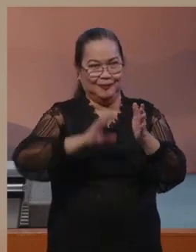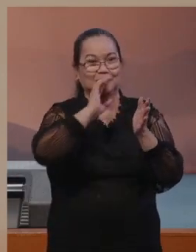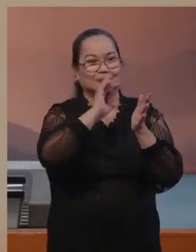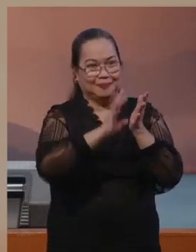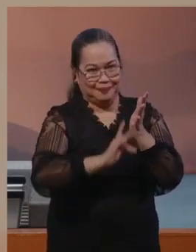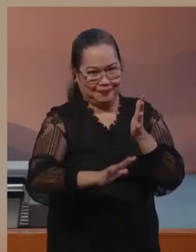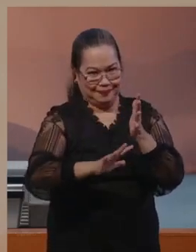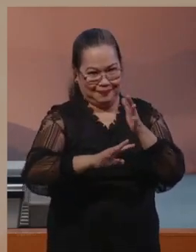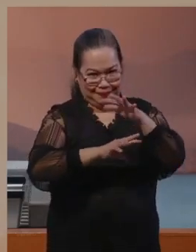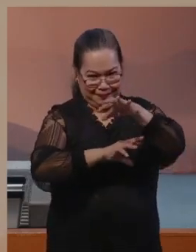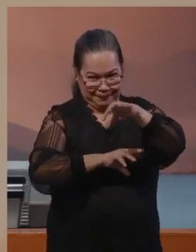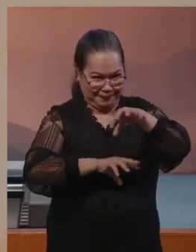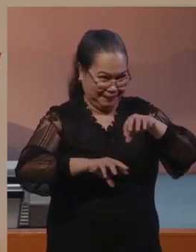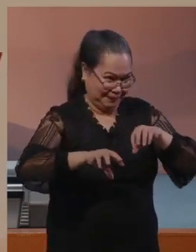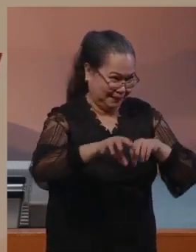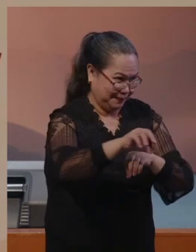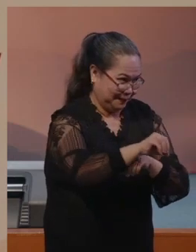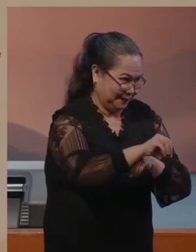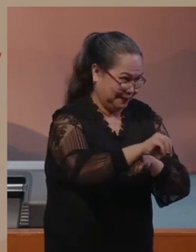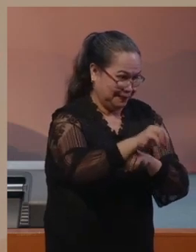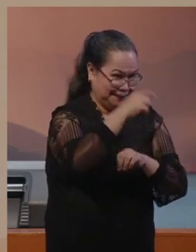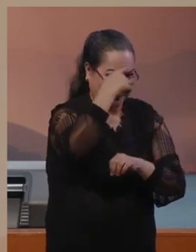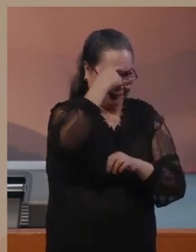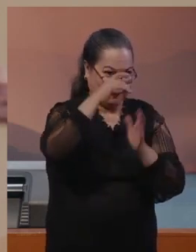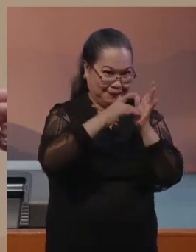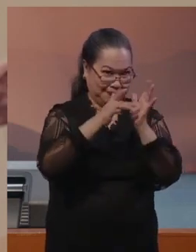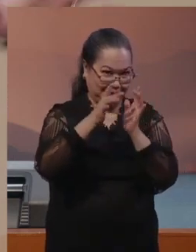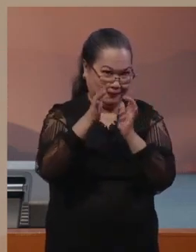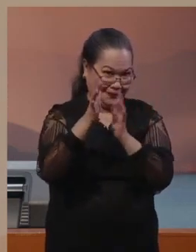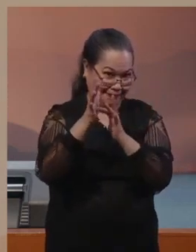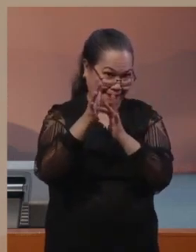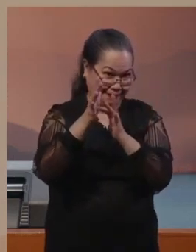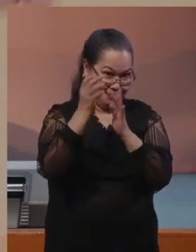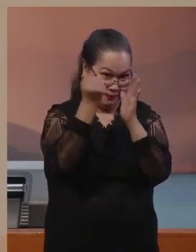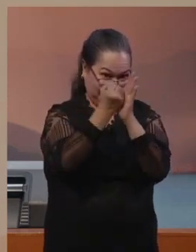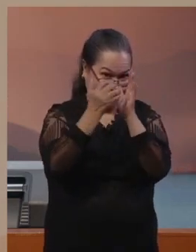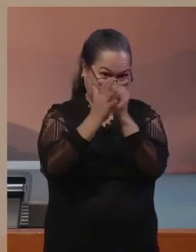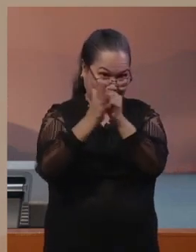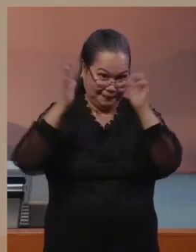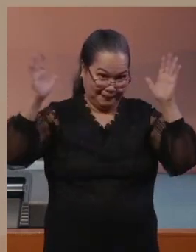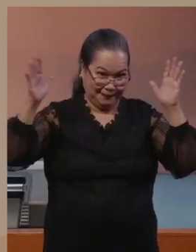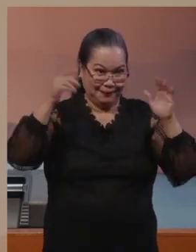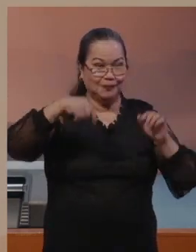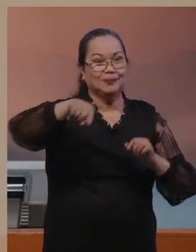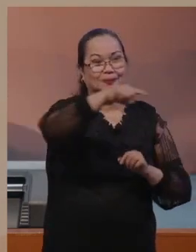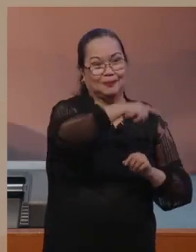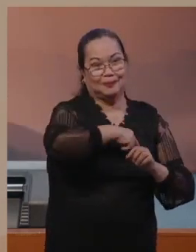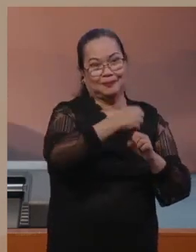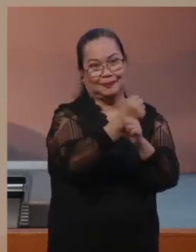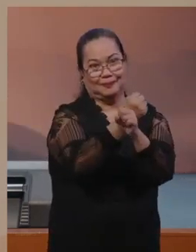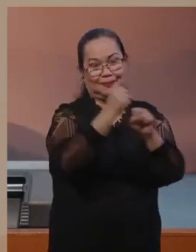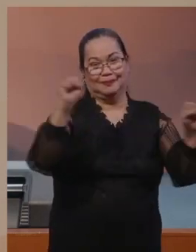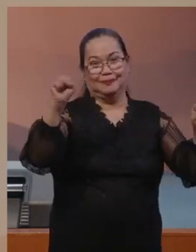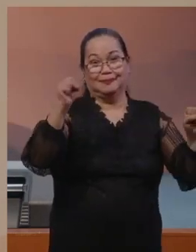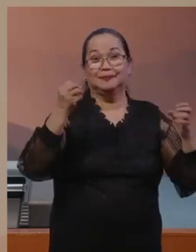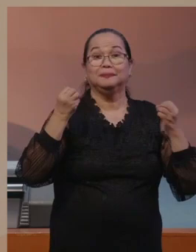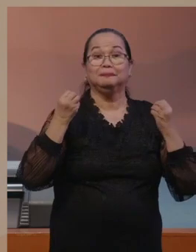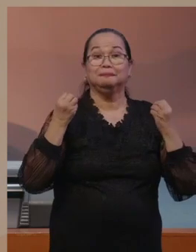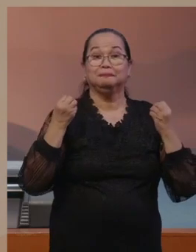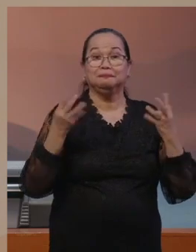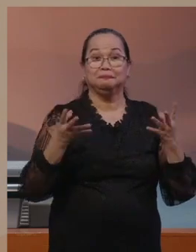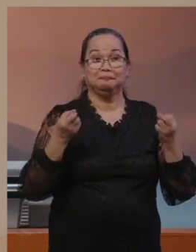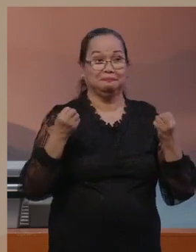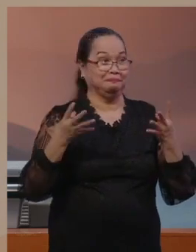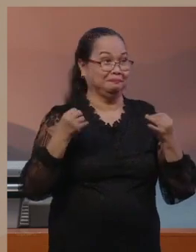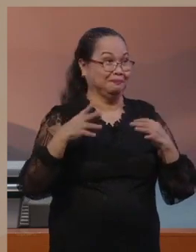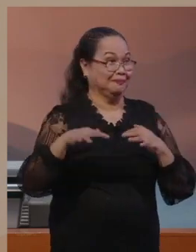krus. At dahil po sa dugong yun, tayo po ay ligtas. Mga kapatid, marami po ang